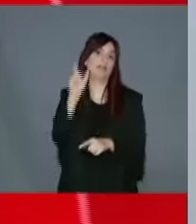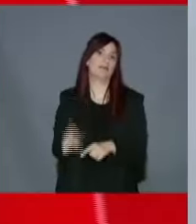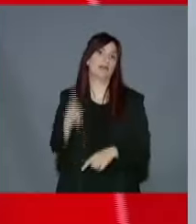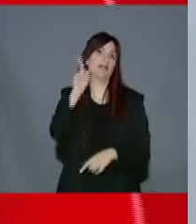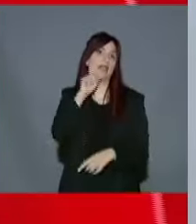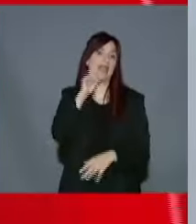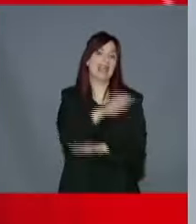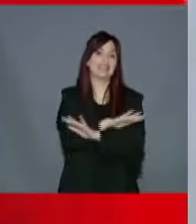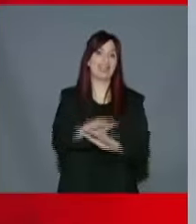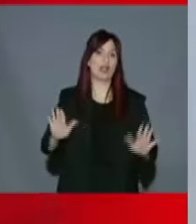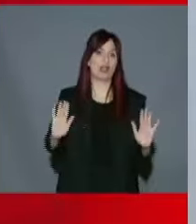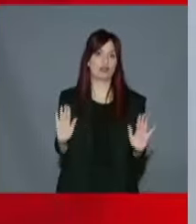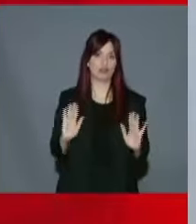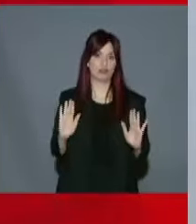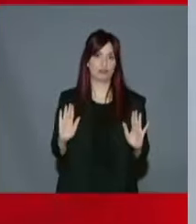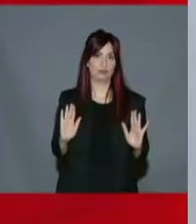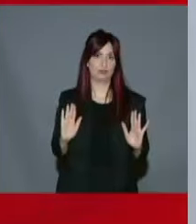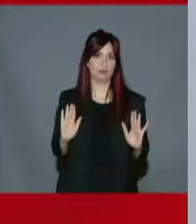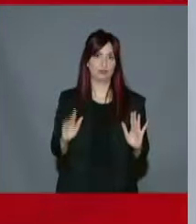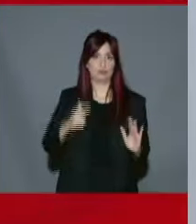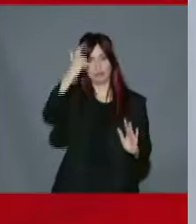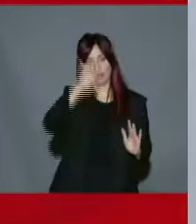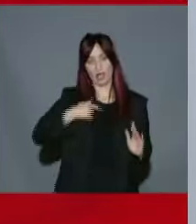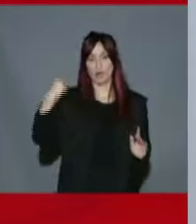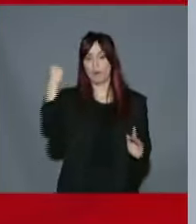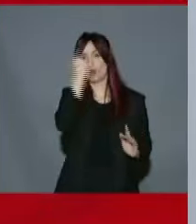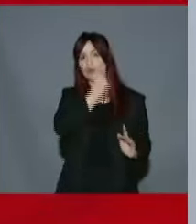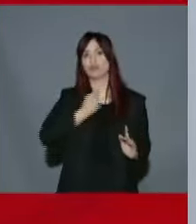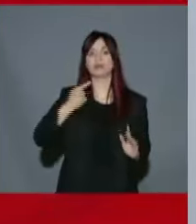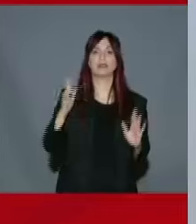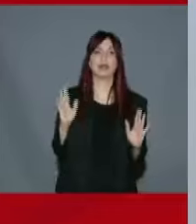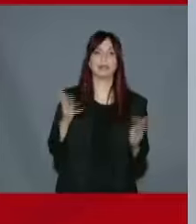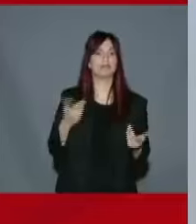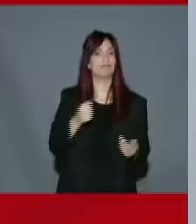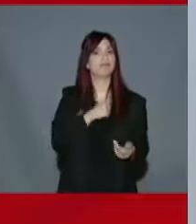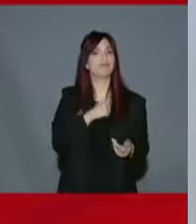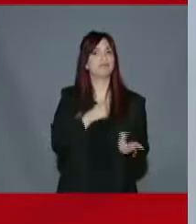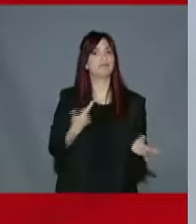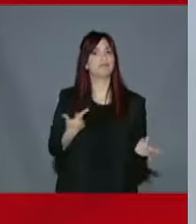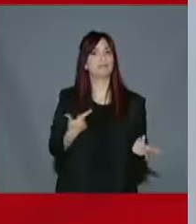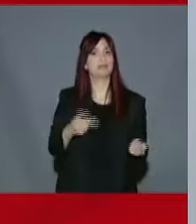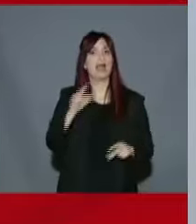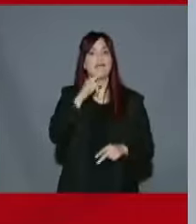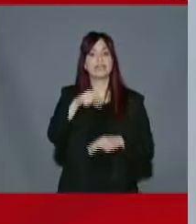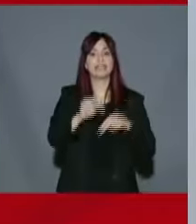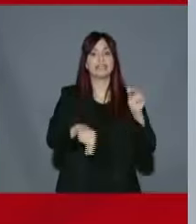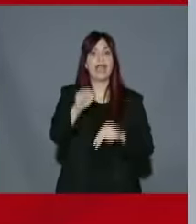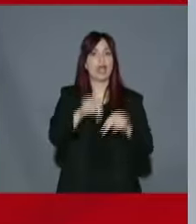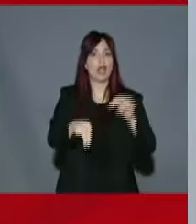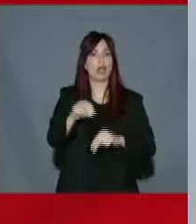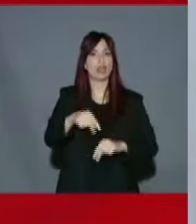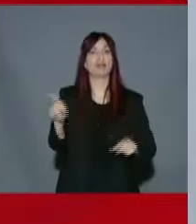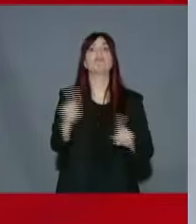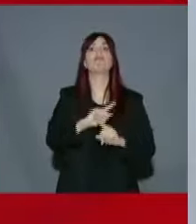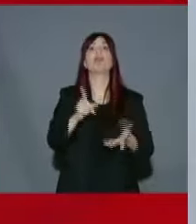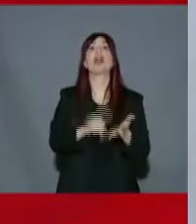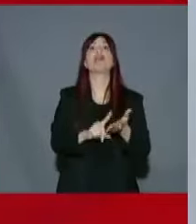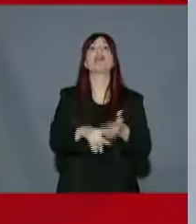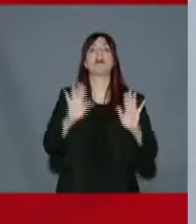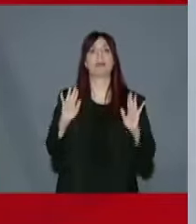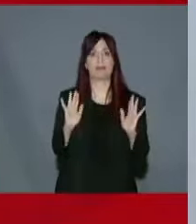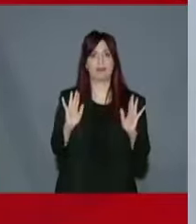του τρόμου, αλλά ήταν ισορροπία. Τώρα έχουμε φτάσει στο σημείο η κάθε πλευρά να μην υπάρχει